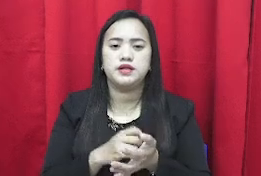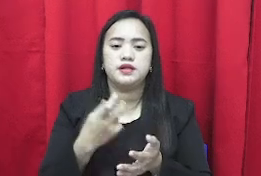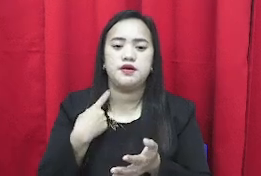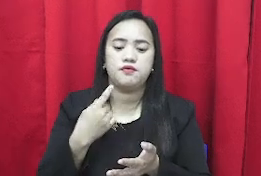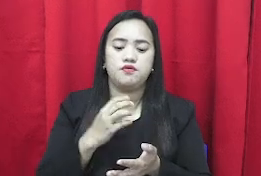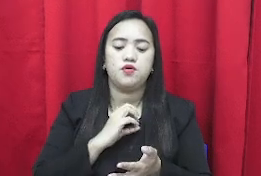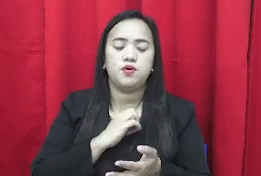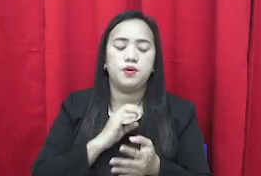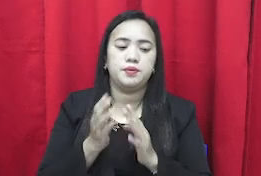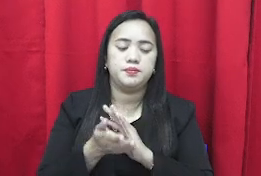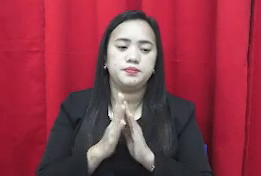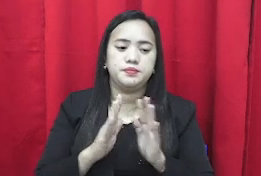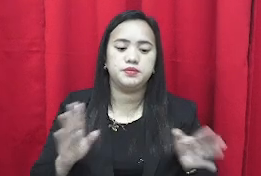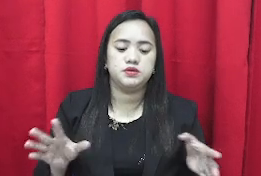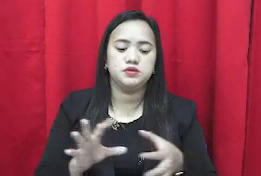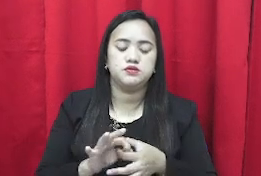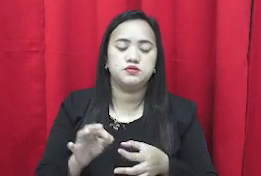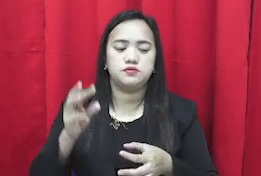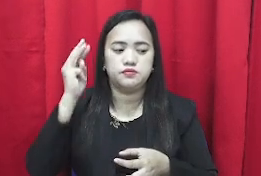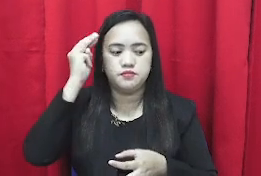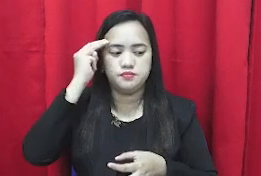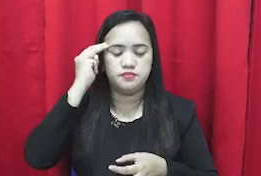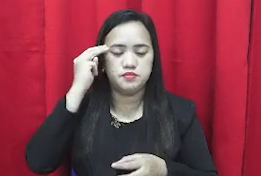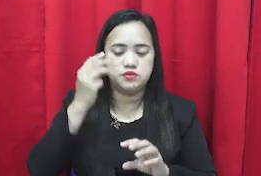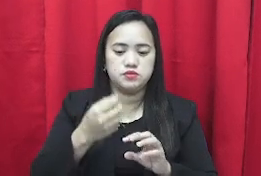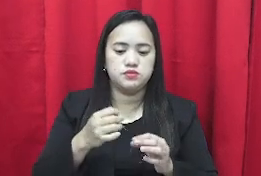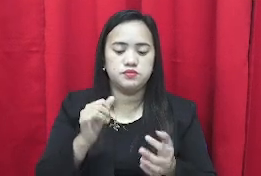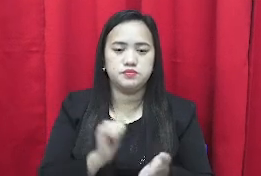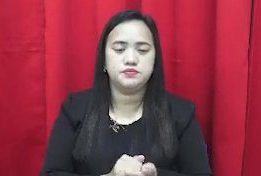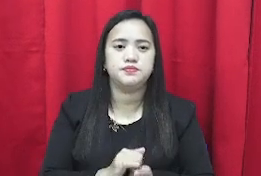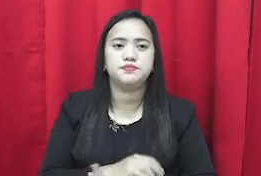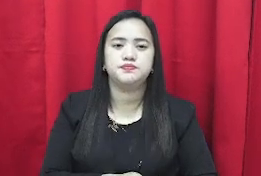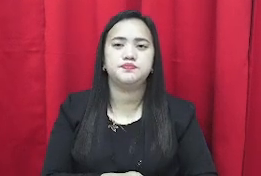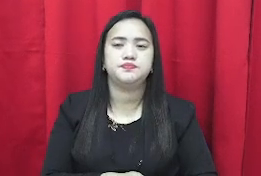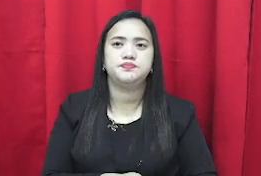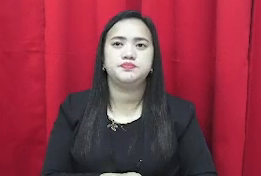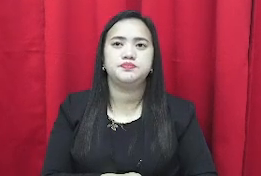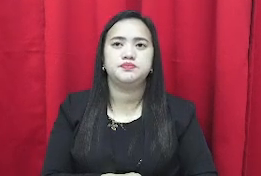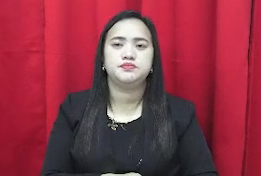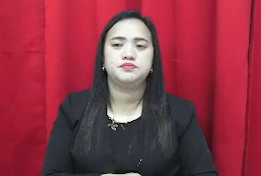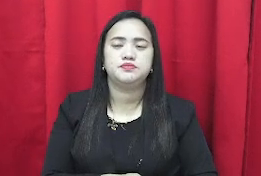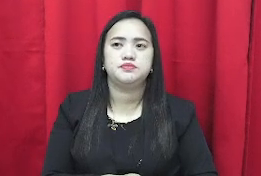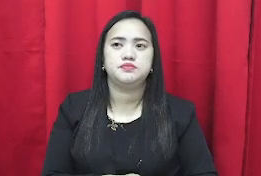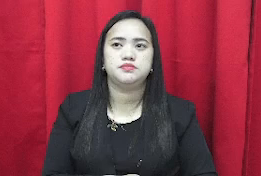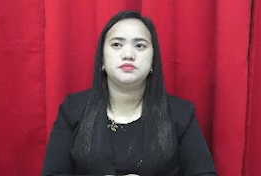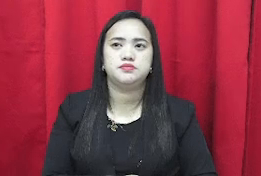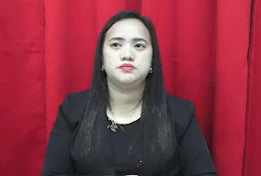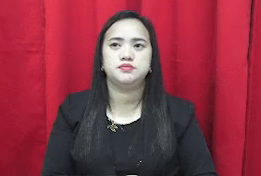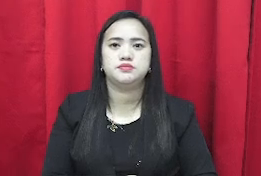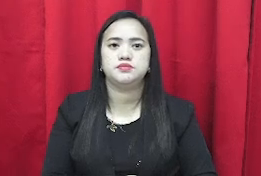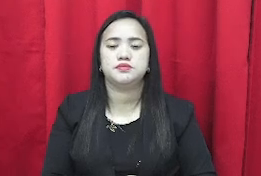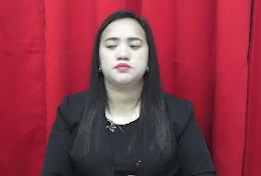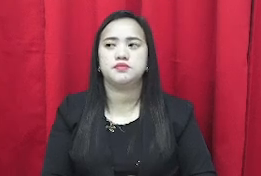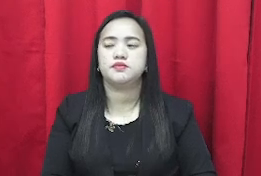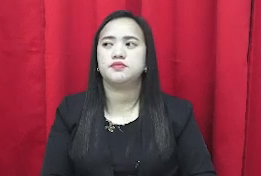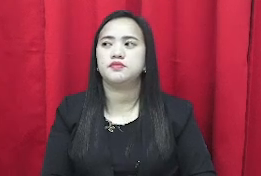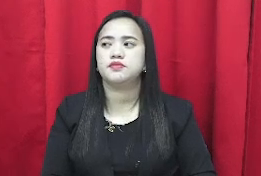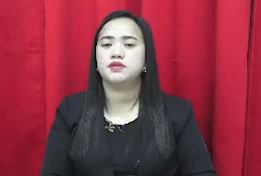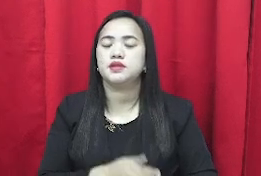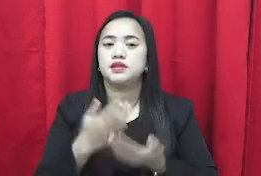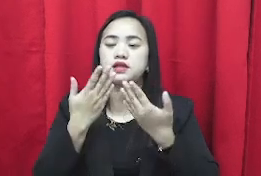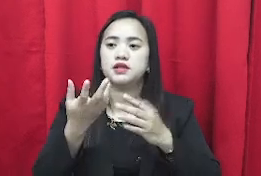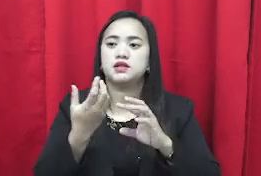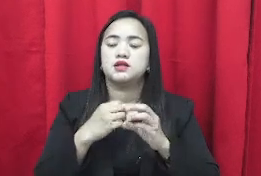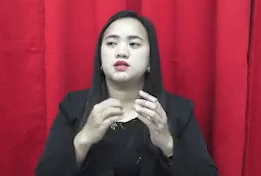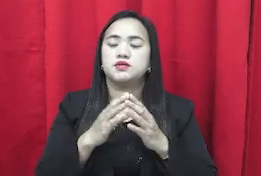na sa kanilang paglaki ay kanilang tataglayin yung natutunan nila sa pagsasanay na ito sir J Maraming salamat